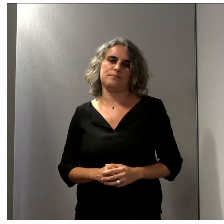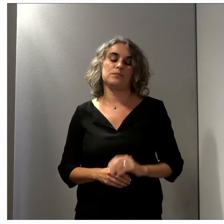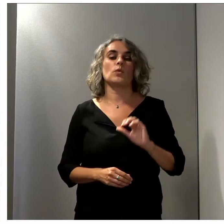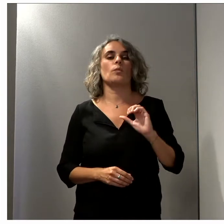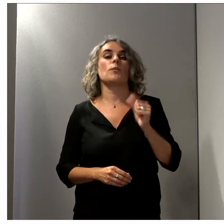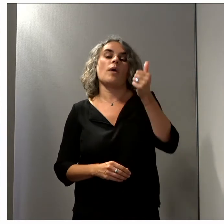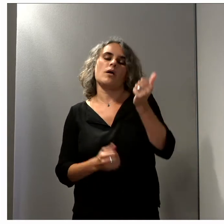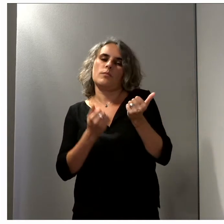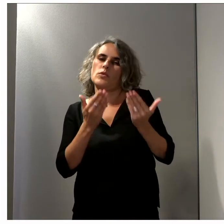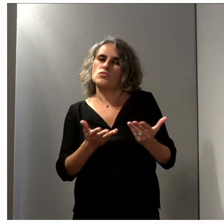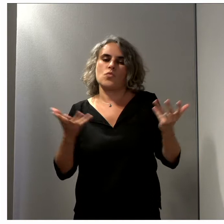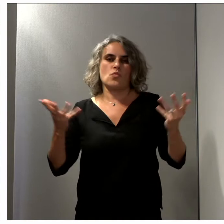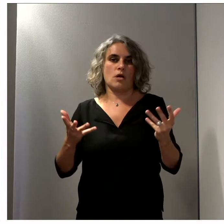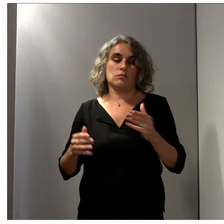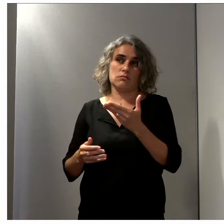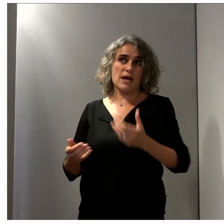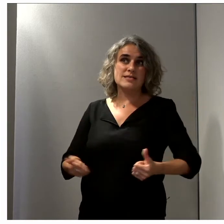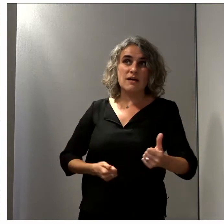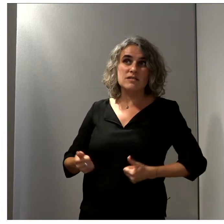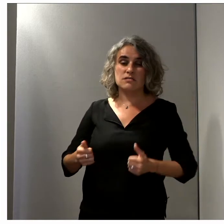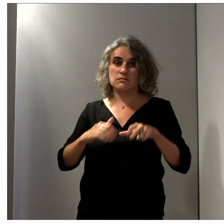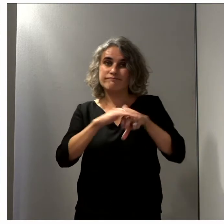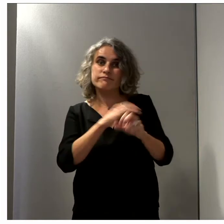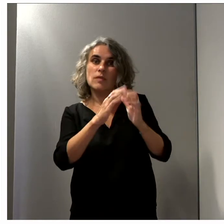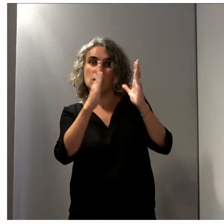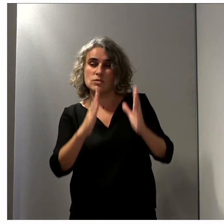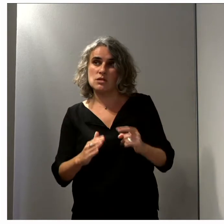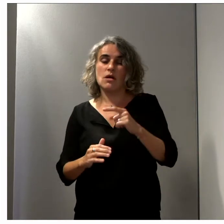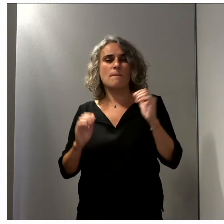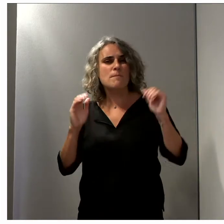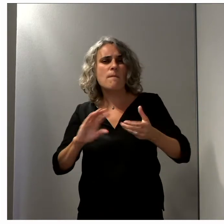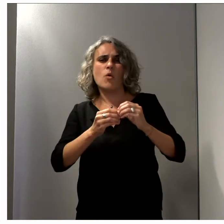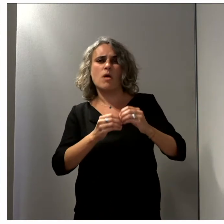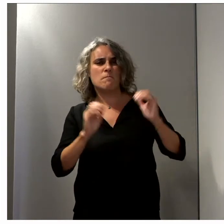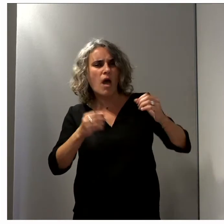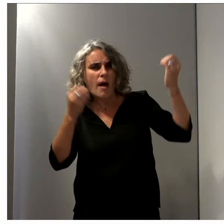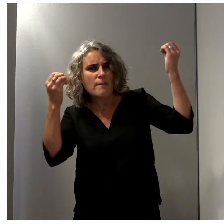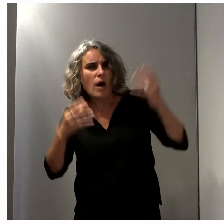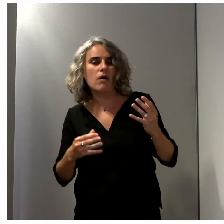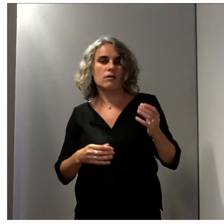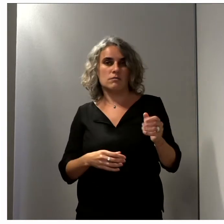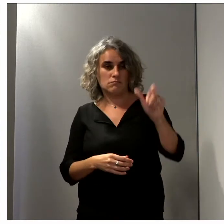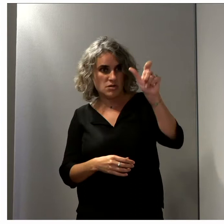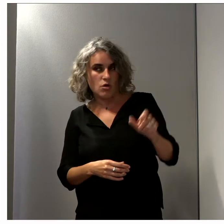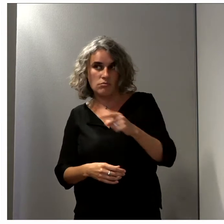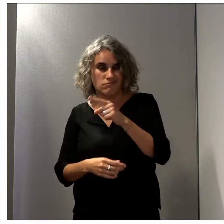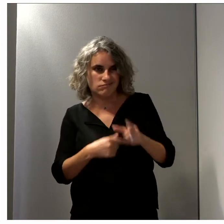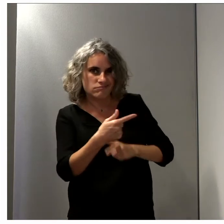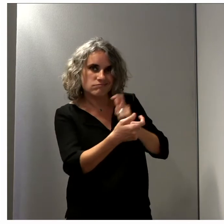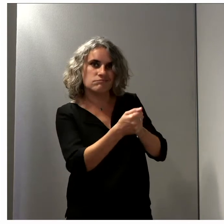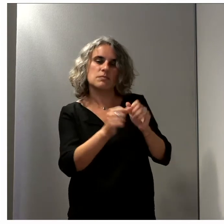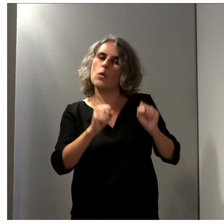pouvoir mobiliser des services à domicile qui soient en capacité d'intervenir et de prendre en compte la spécificité des personnes,